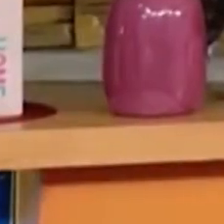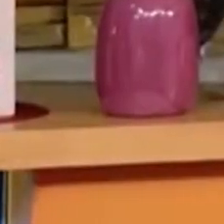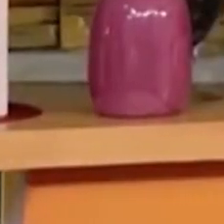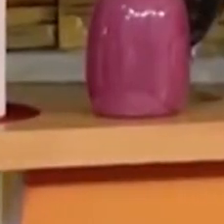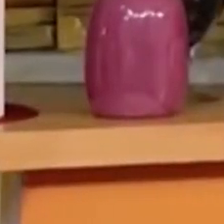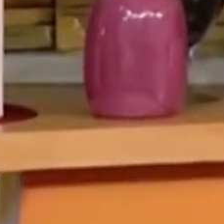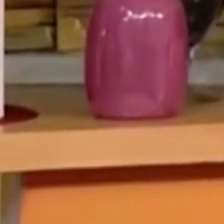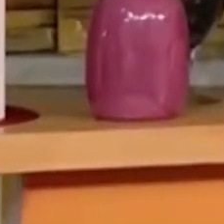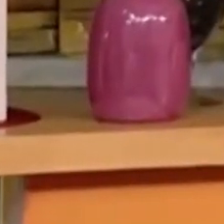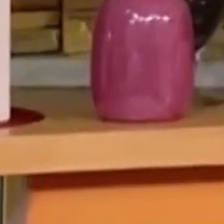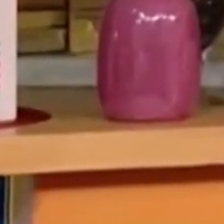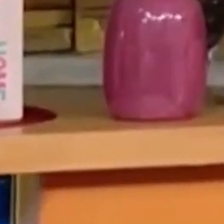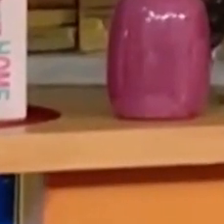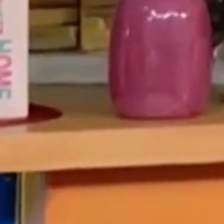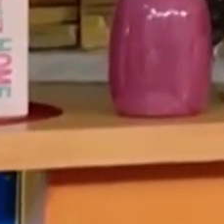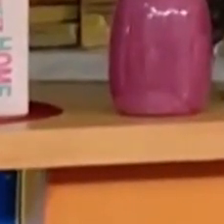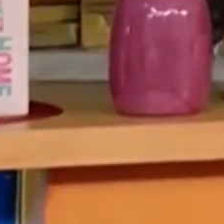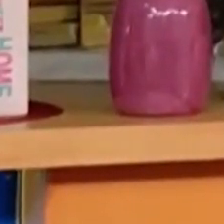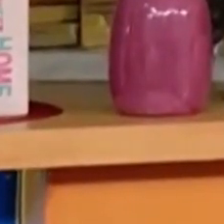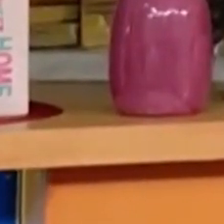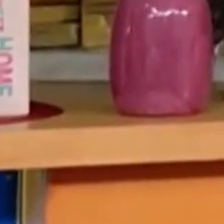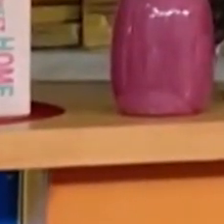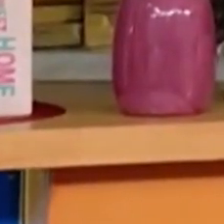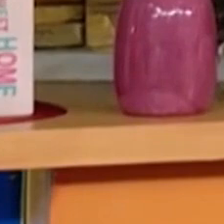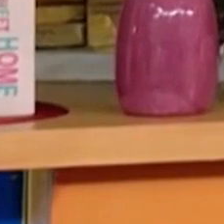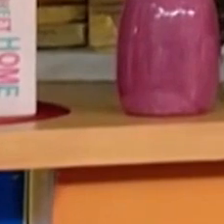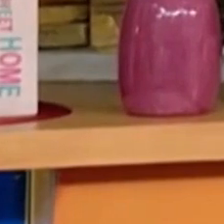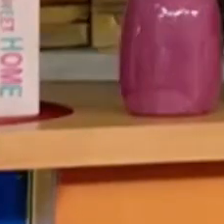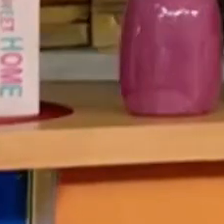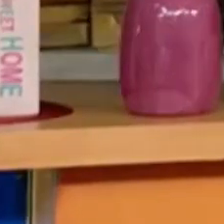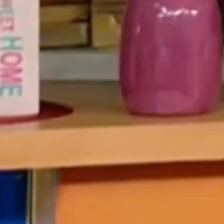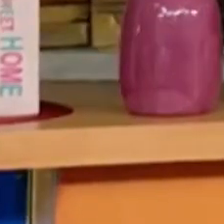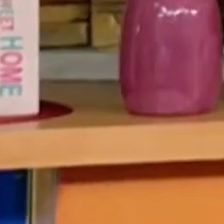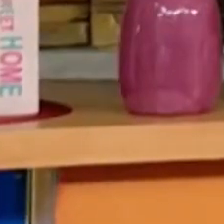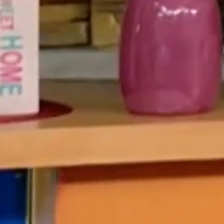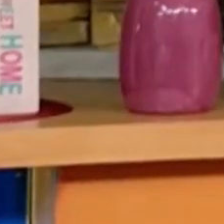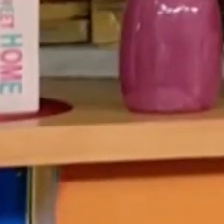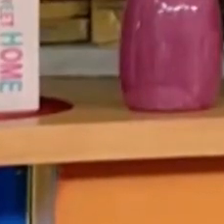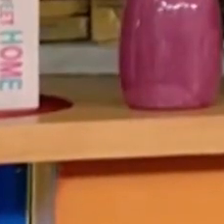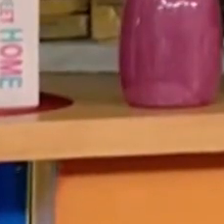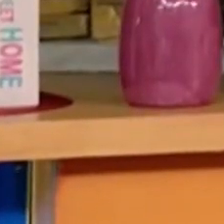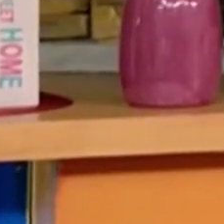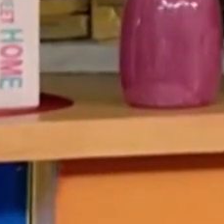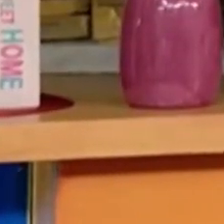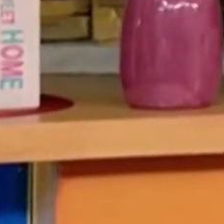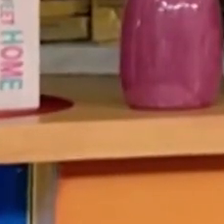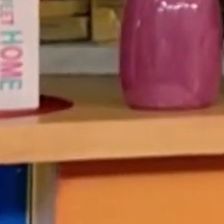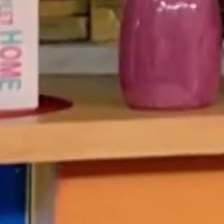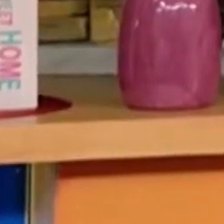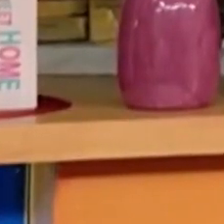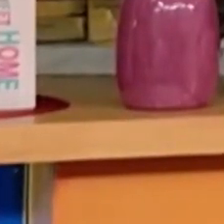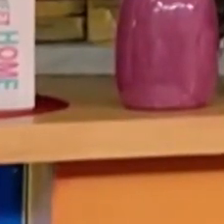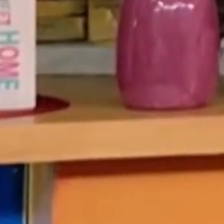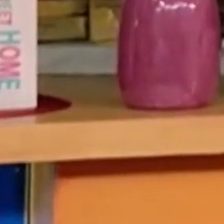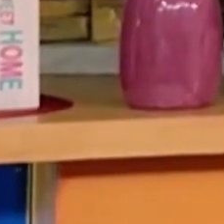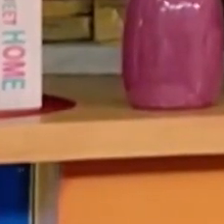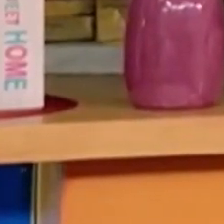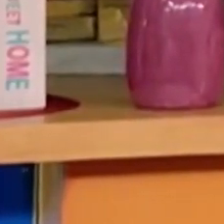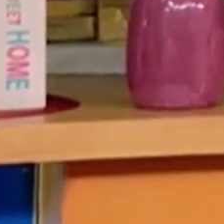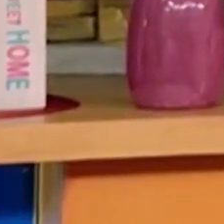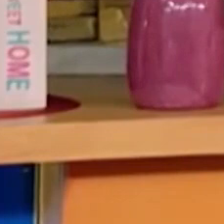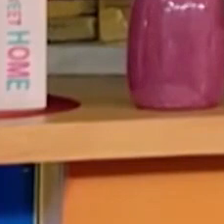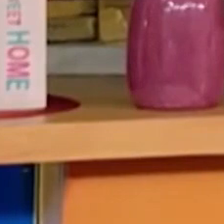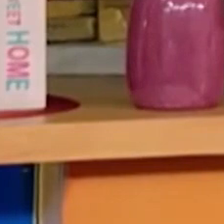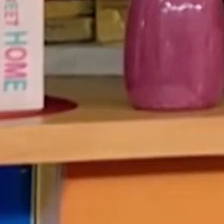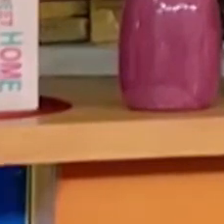Igan, mauna ka sa mga balita. Panoorin ang unang balita sa unang hirit at iba pang award-winning news ka sa youtube.com/GMA News.